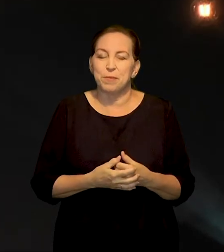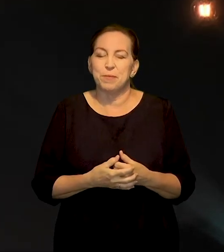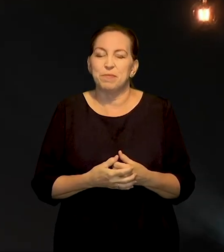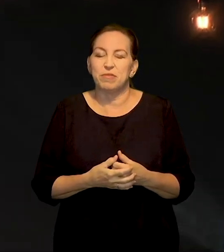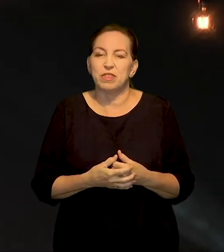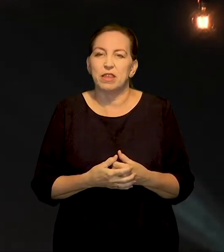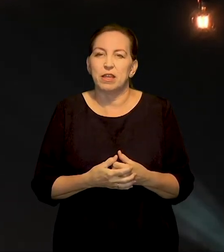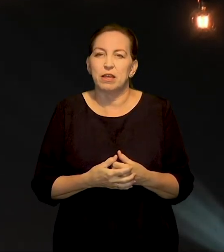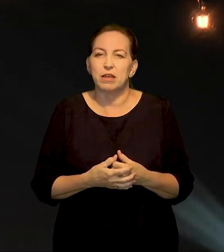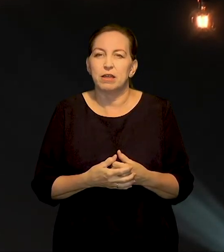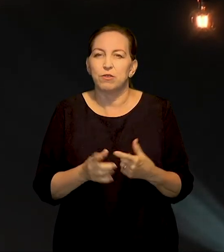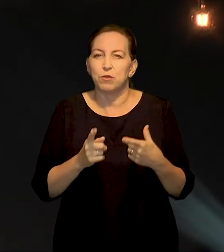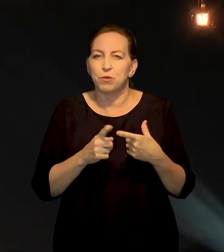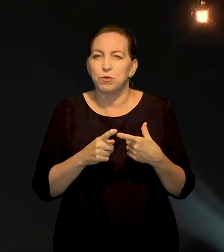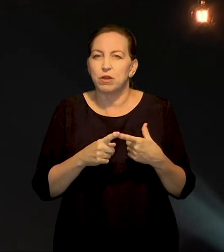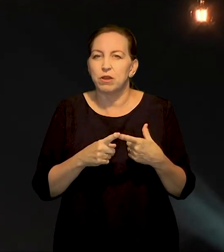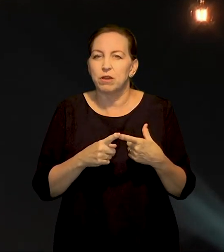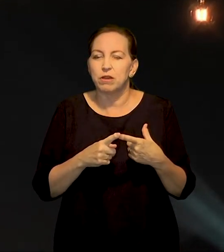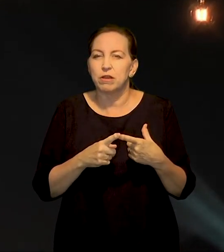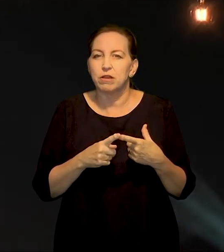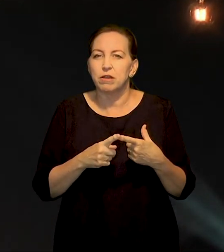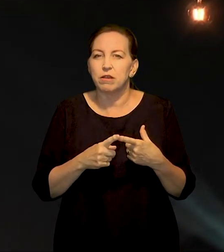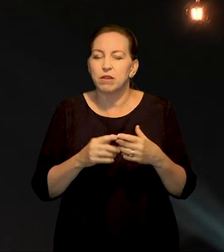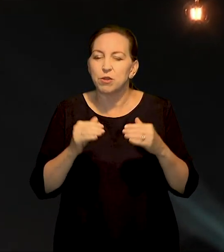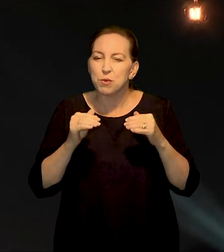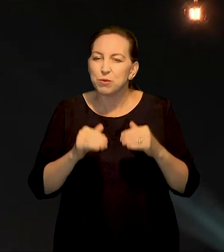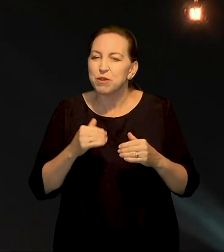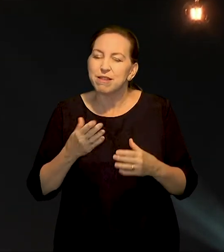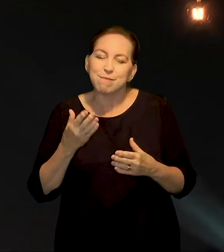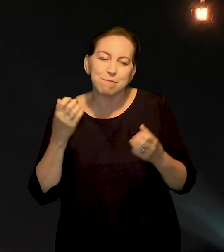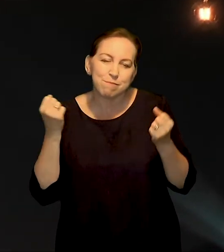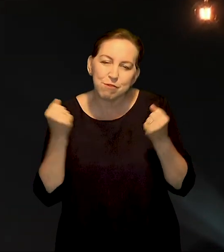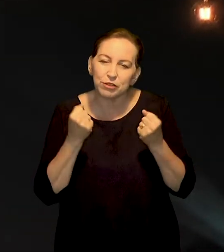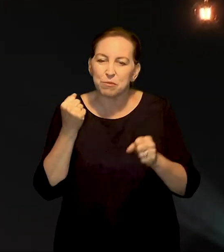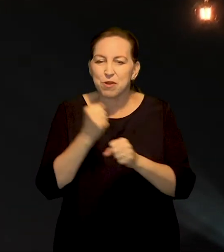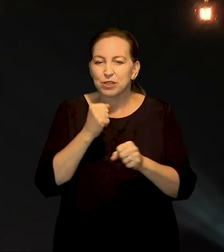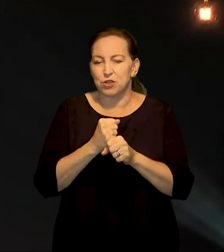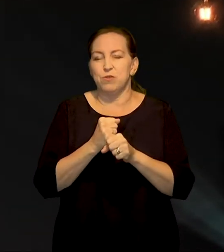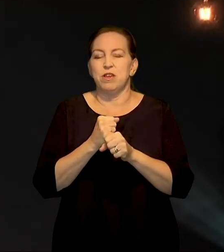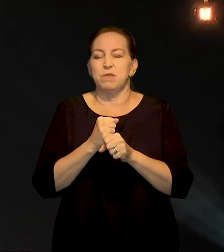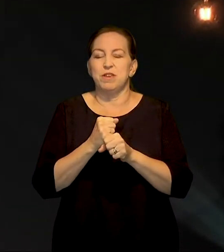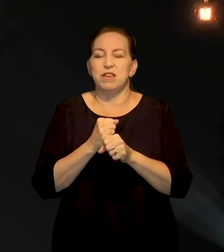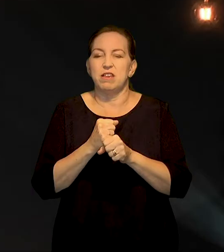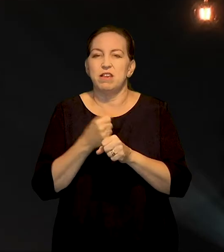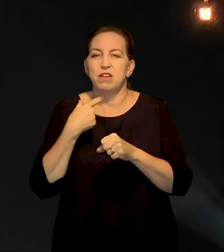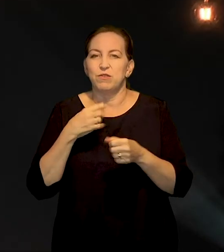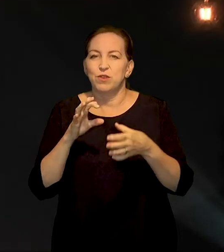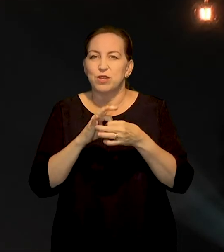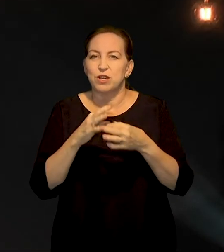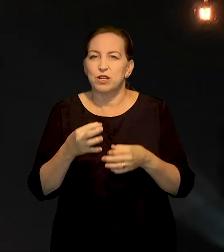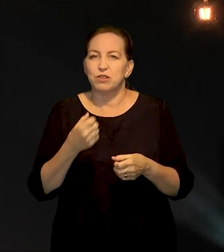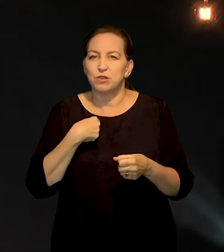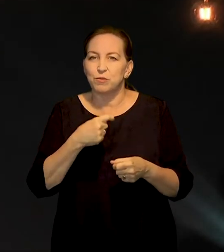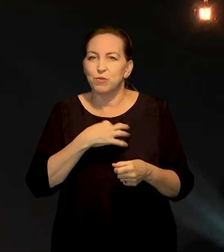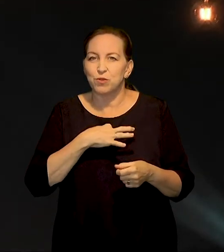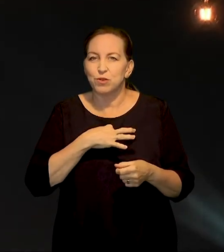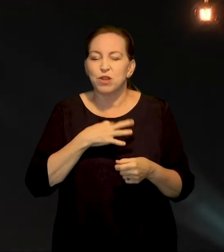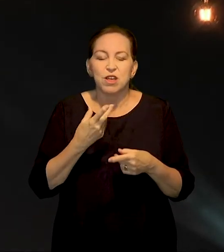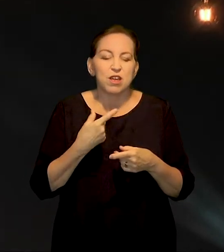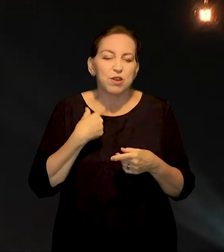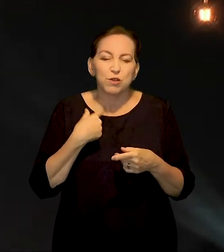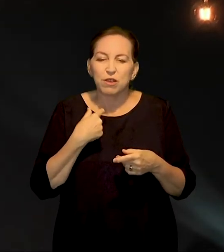czasie przypomniał sobie tą historię już po śmierci dziadka i spojrzał na nią z takiej perspektywy i powiedział